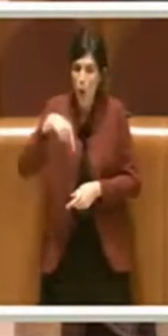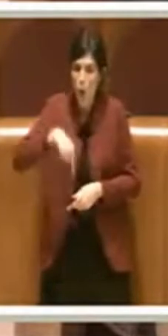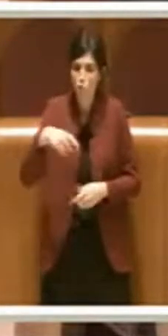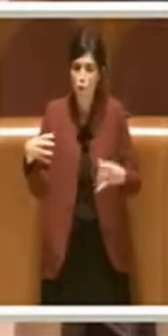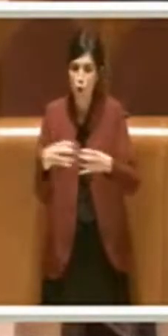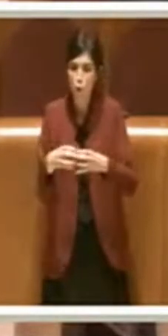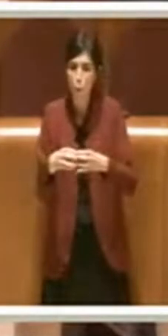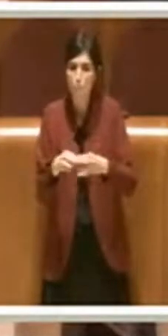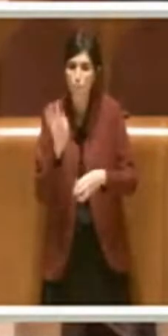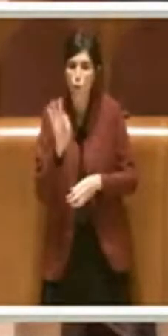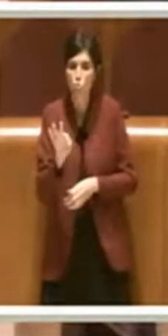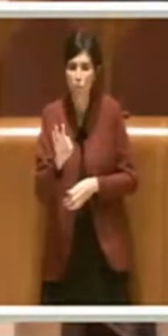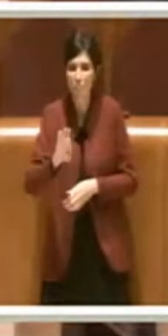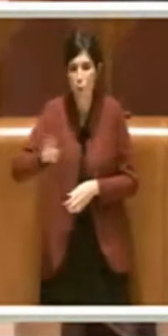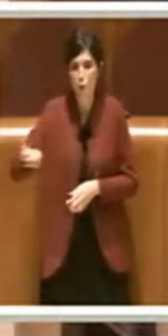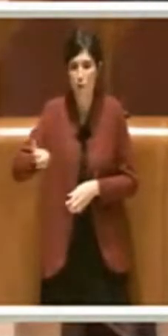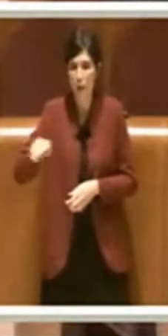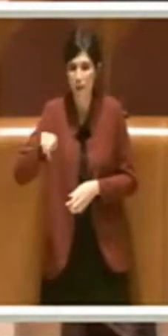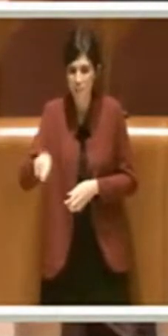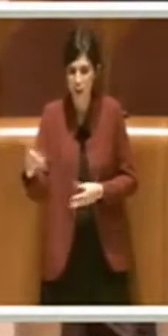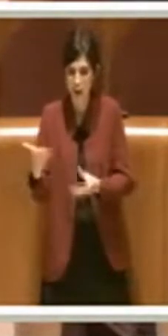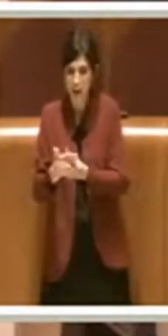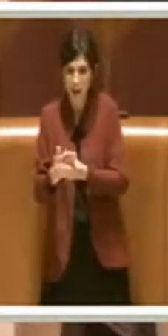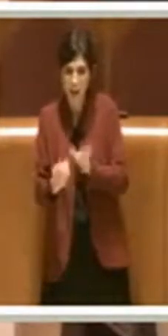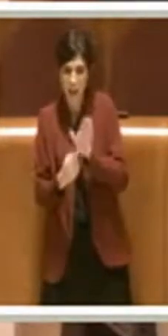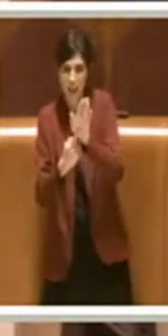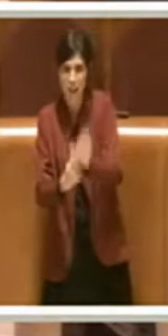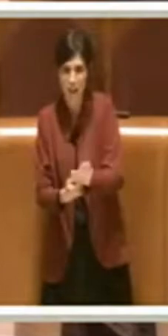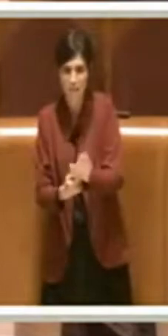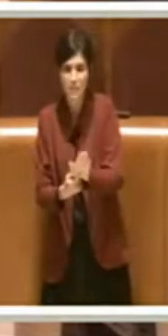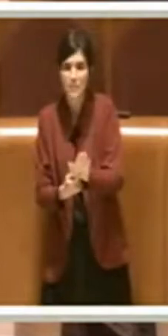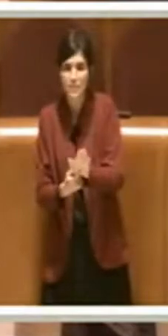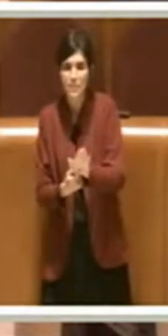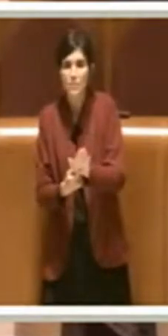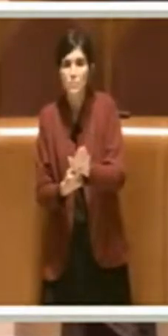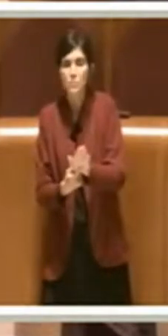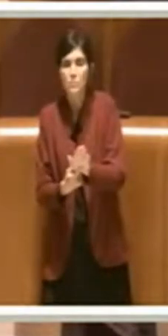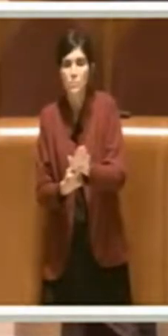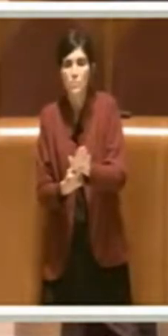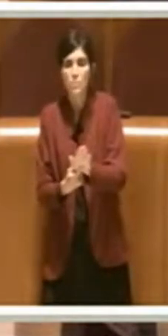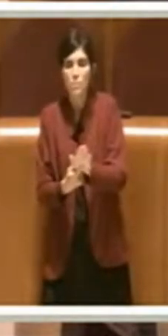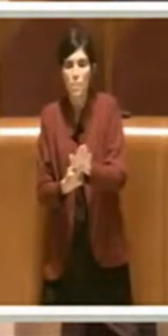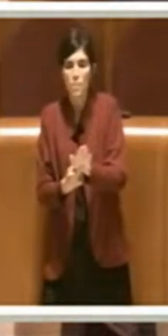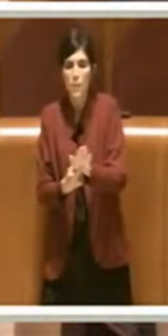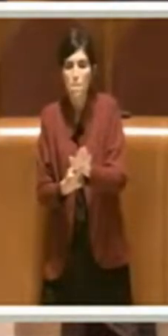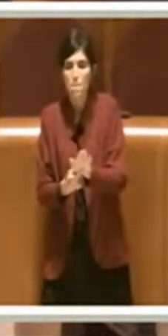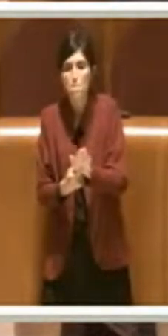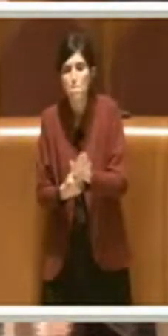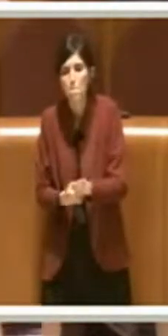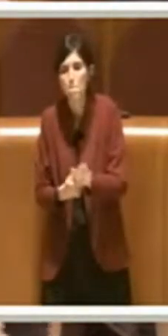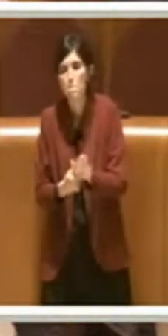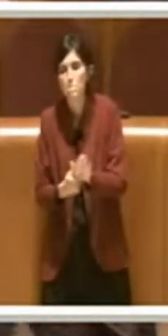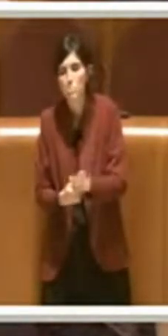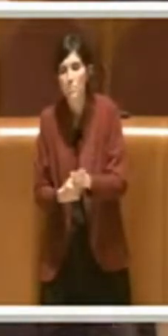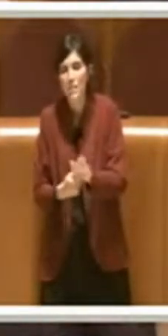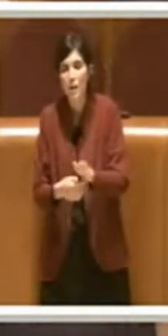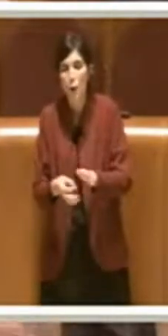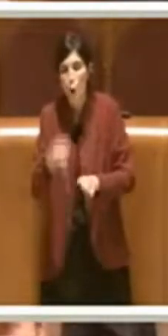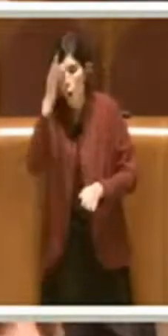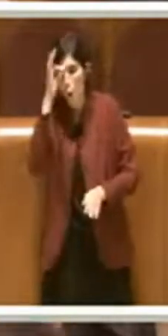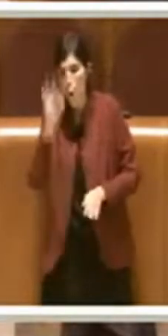porti questi atti per far sì che non venga individuata nel sito